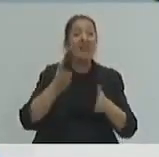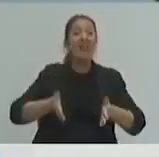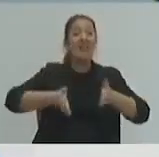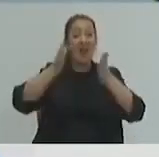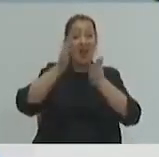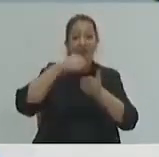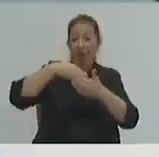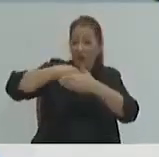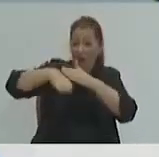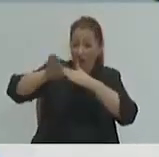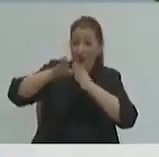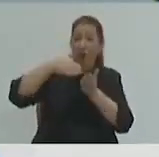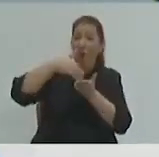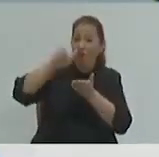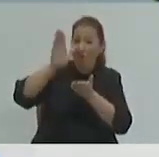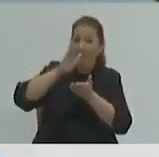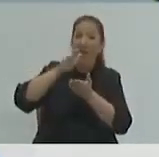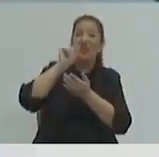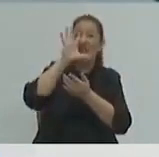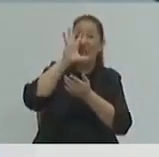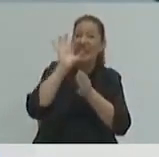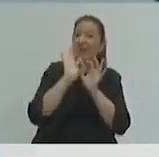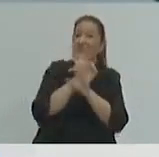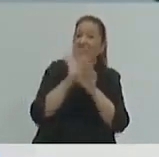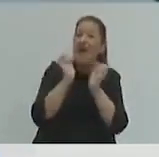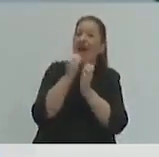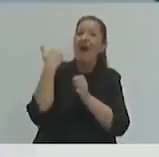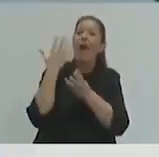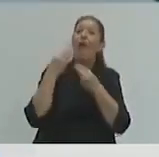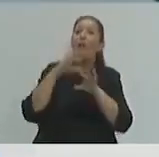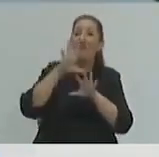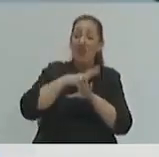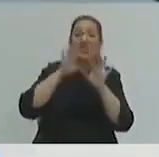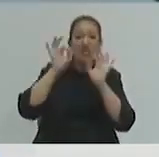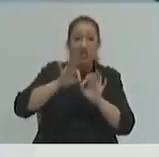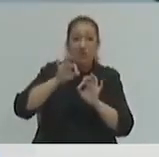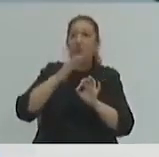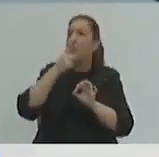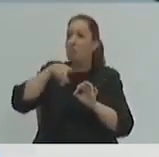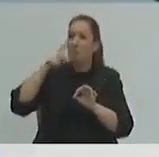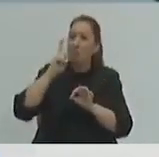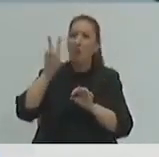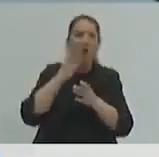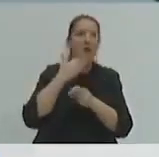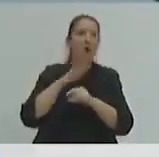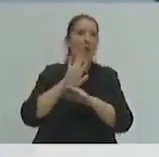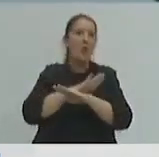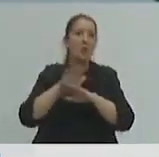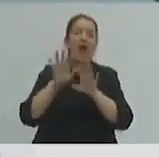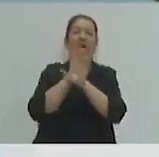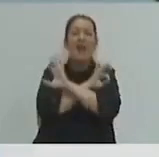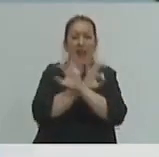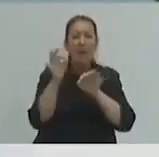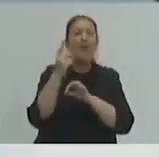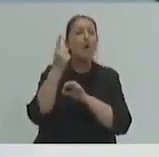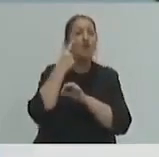kovulan kimsesizler vardı. Bugün devlet dairelerinden kovulan kimsesizler yok elhamdülillah. Tam da